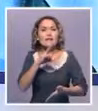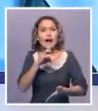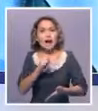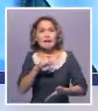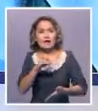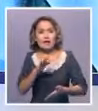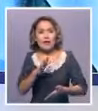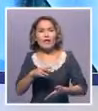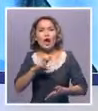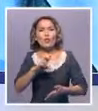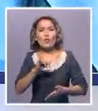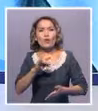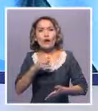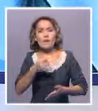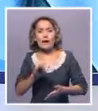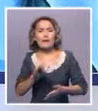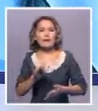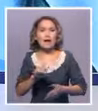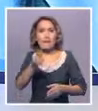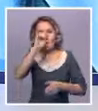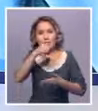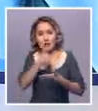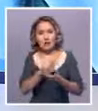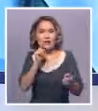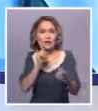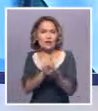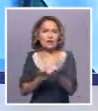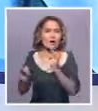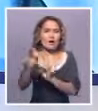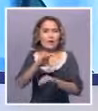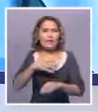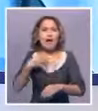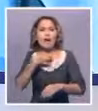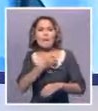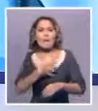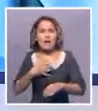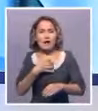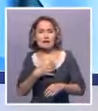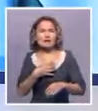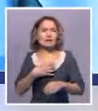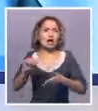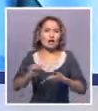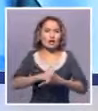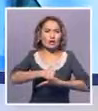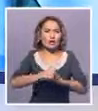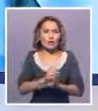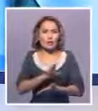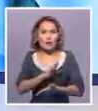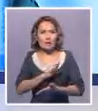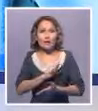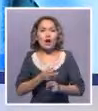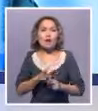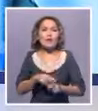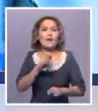Назарбаев Бурабайда әріптестерімен кездесуі кезінде осылай деді. Кеңес барысында маңызды мәлімдемелер бекіді. Құжаттардың мазмұны Біріккен